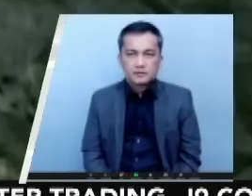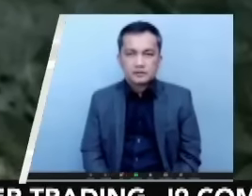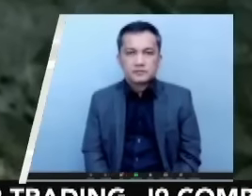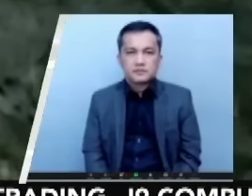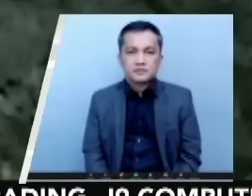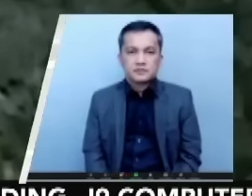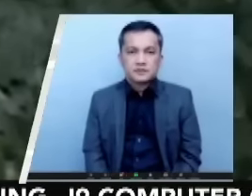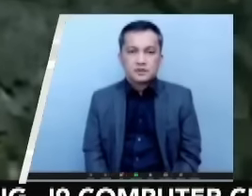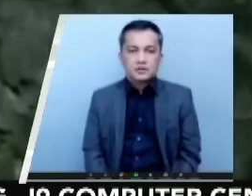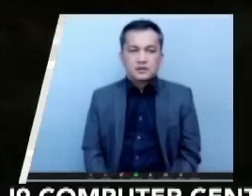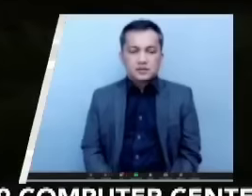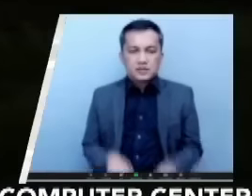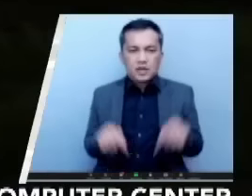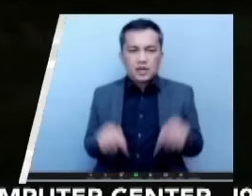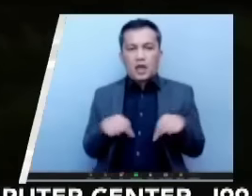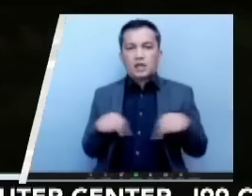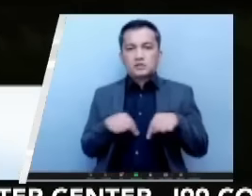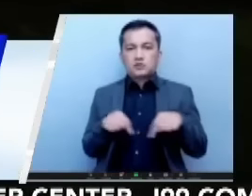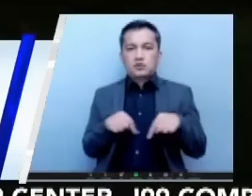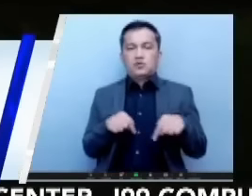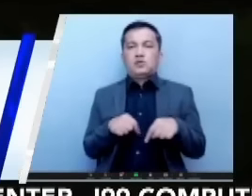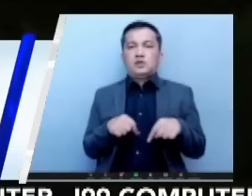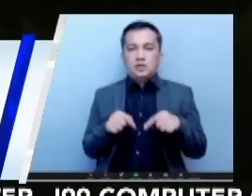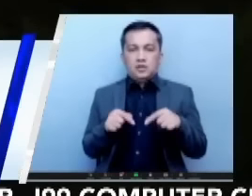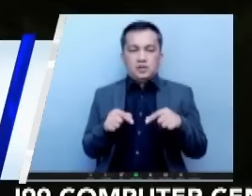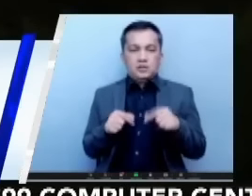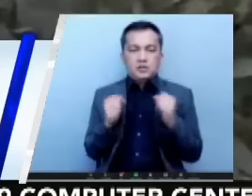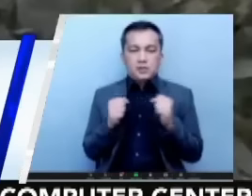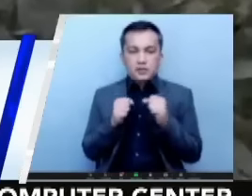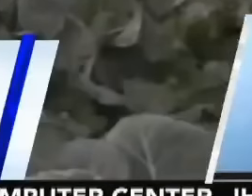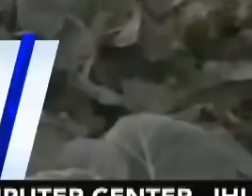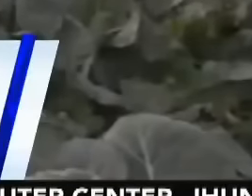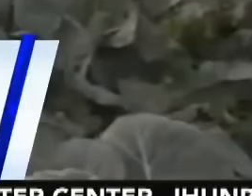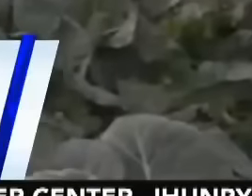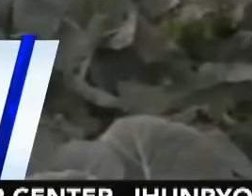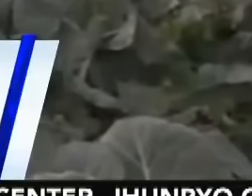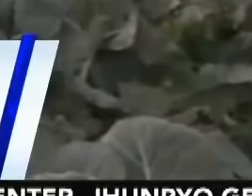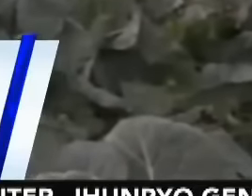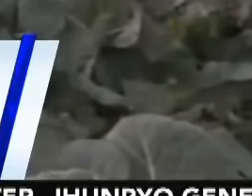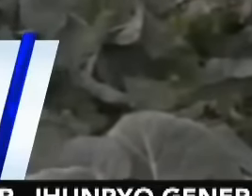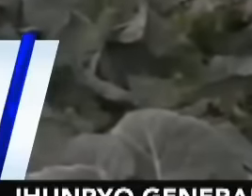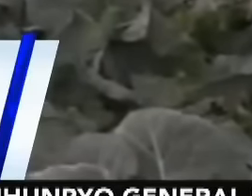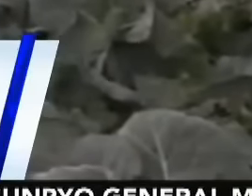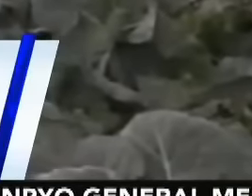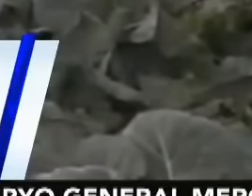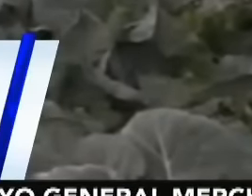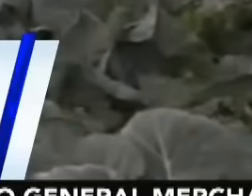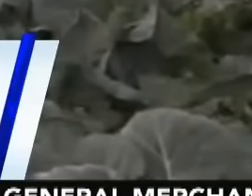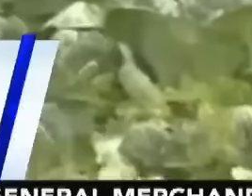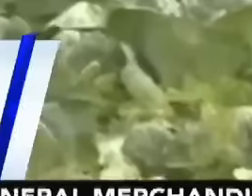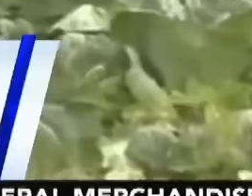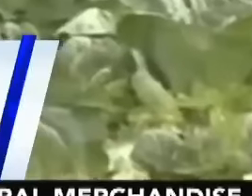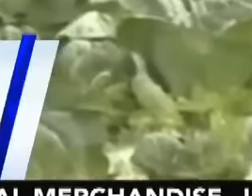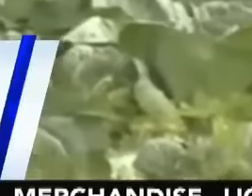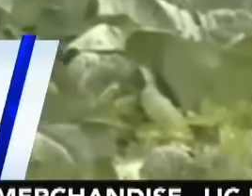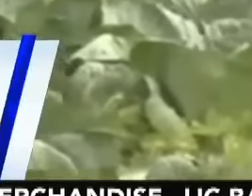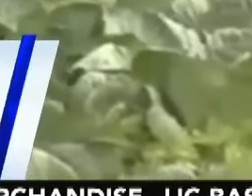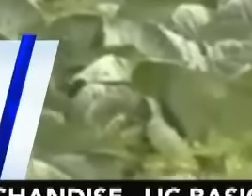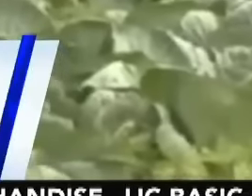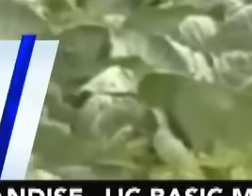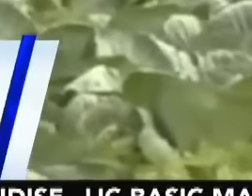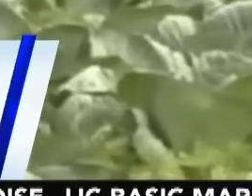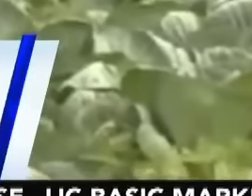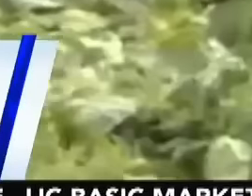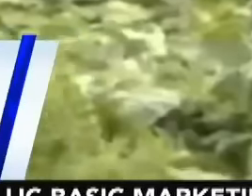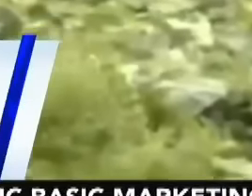Nakangangatog na lamig ang gumising sa mga taga-barangay Paway, Atok, Benguet. Bumaba kasi sa 13 degrees Celsius ang temperatura pero tiniis yan ng